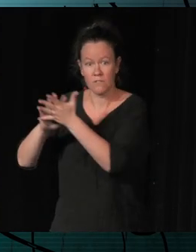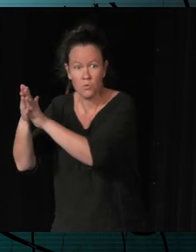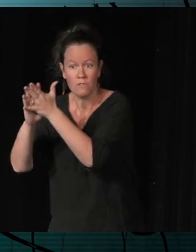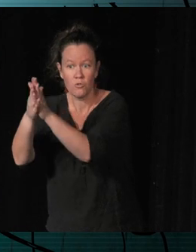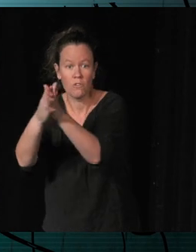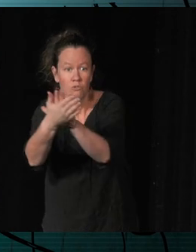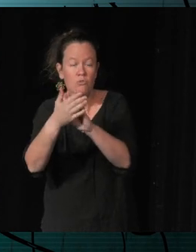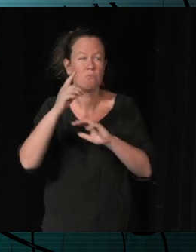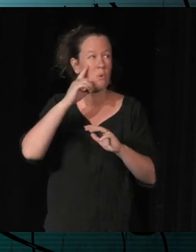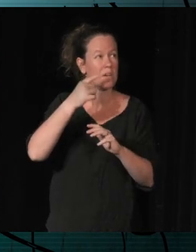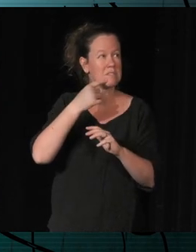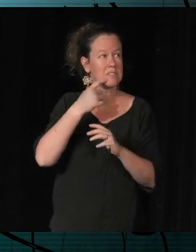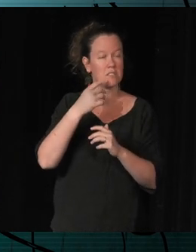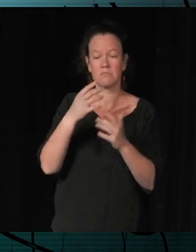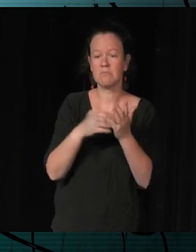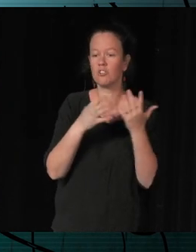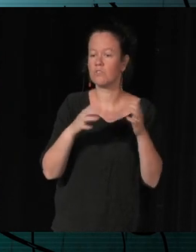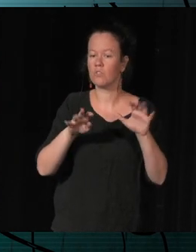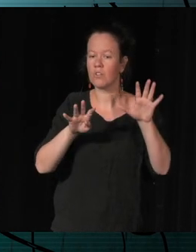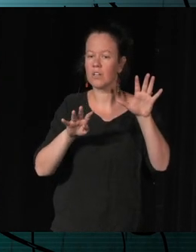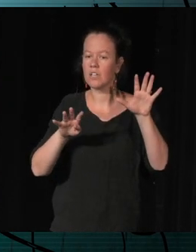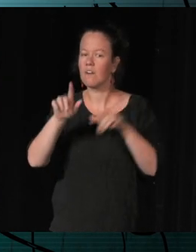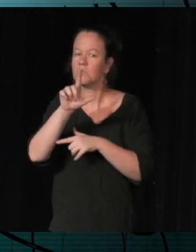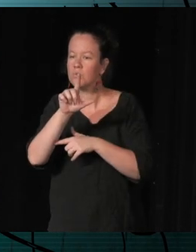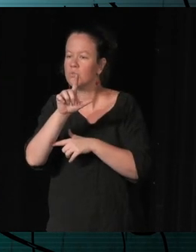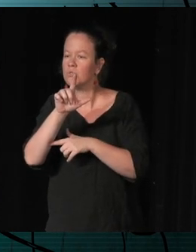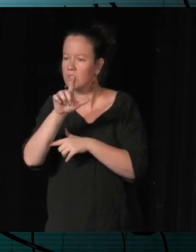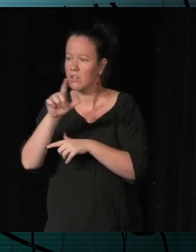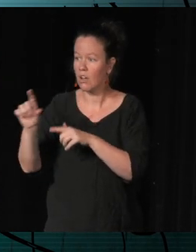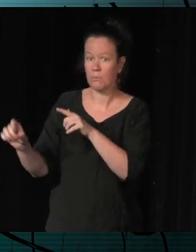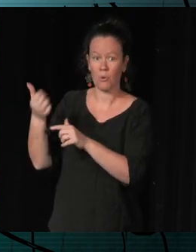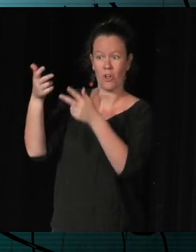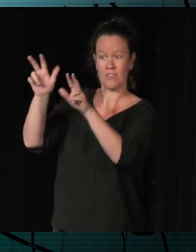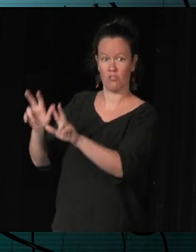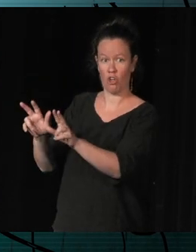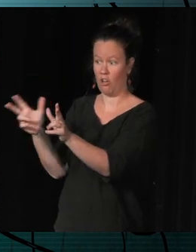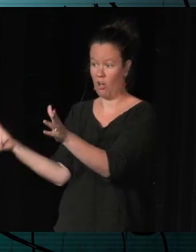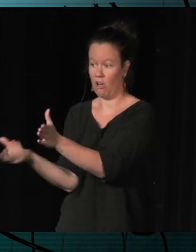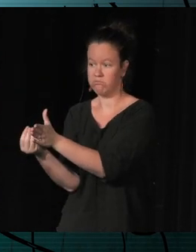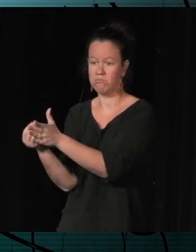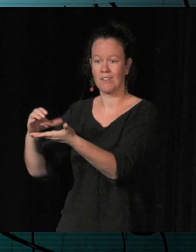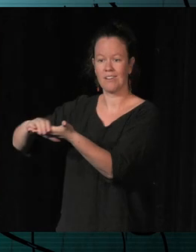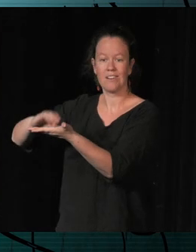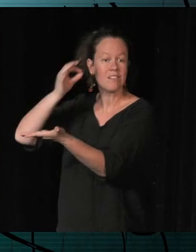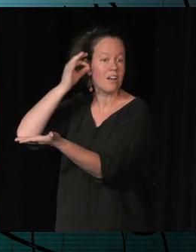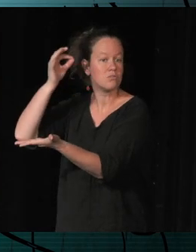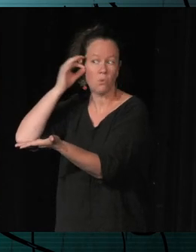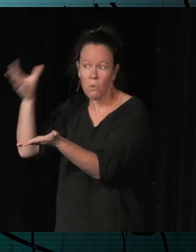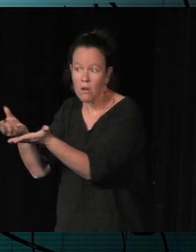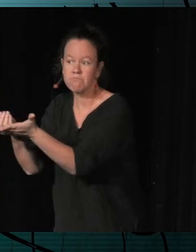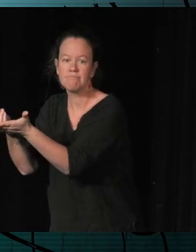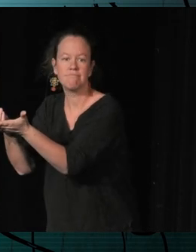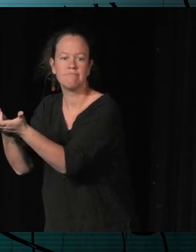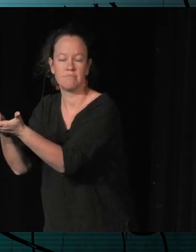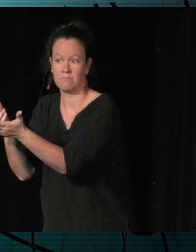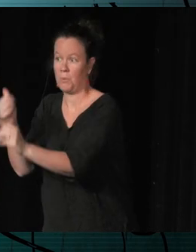en 1992 donc les les les premiers PC qui avaient des cartes son déjà alors on parle de cartes son de l'époque qui n'ont rien à